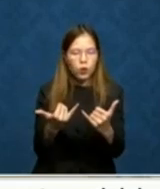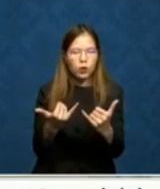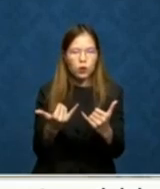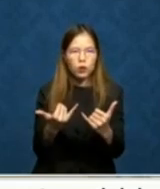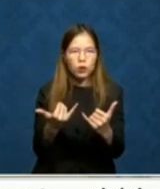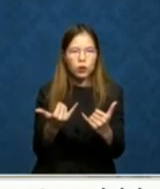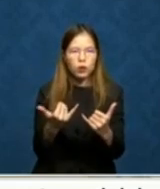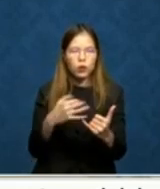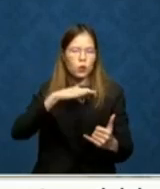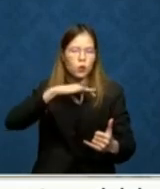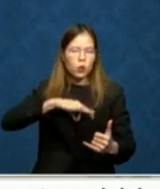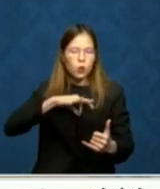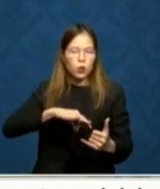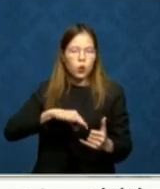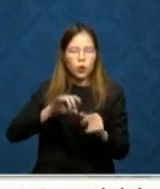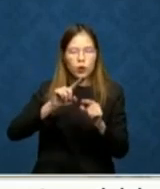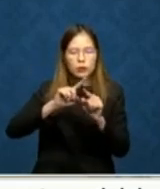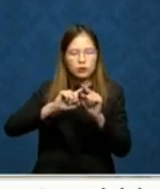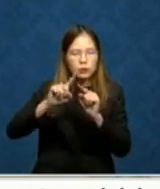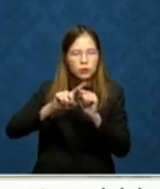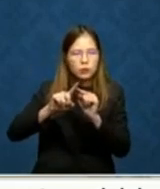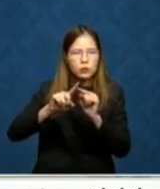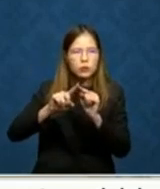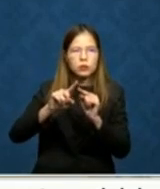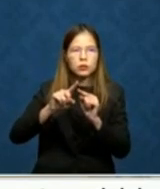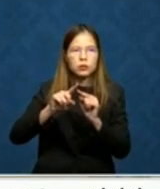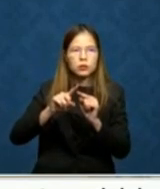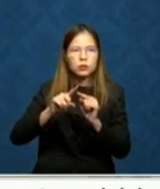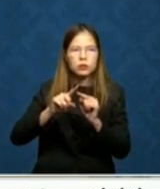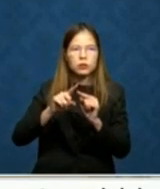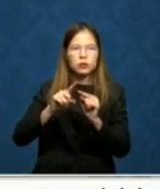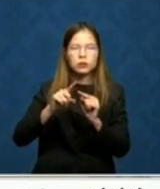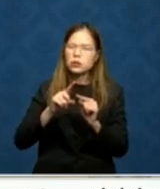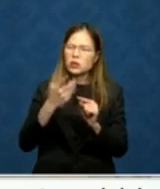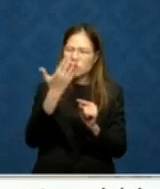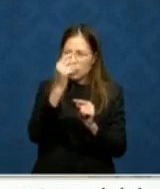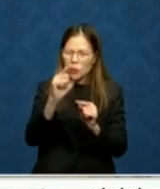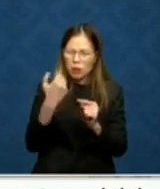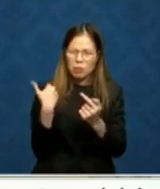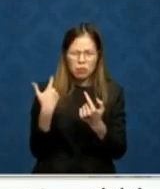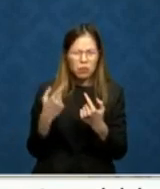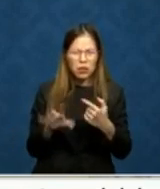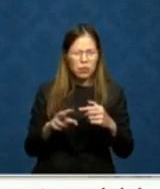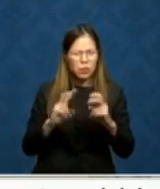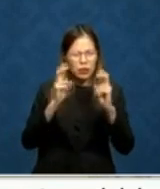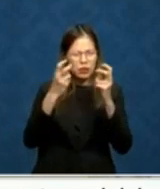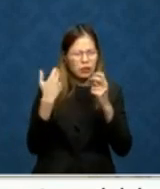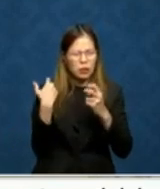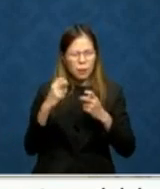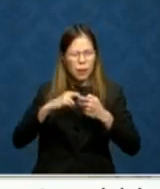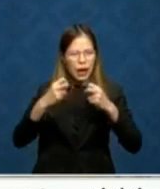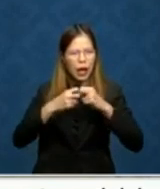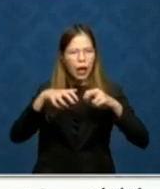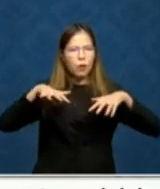นี่ยรู้สึกว่าเหตุการณ์ในลักษณะนี้เนี่ยเกือบจะเป็นเรื่องปกติไปแล้วค่ะสถิติจ